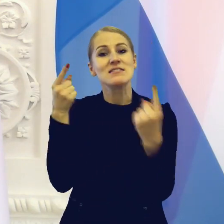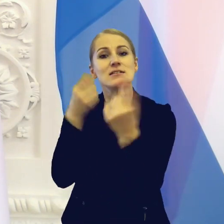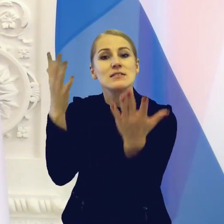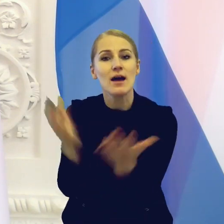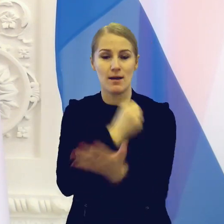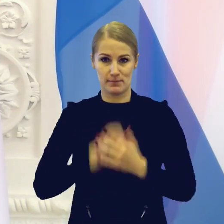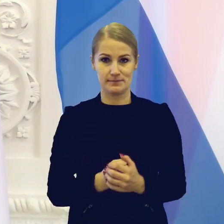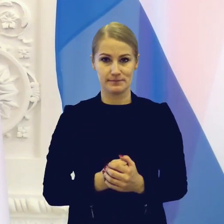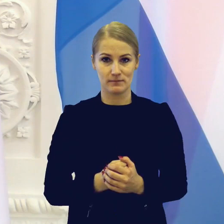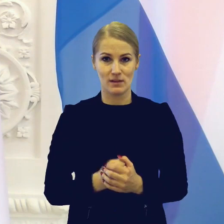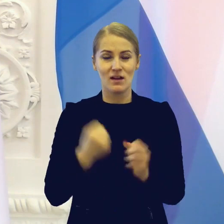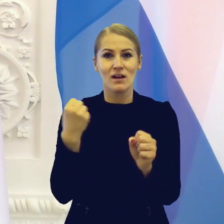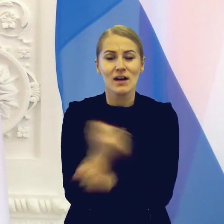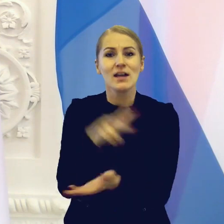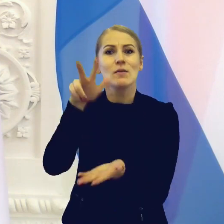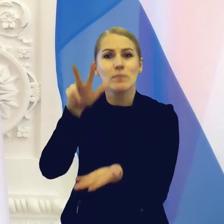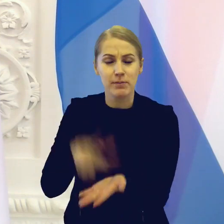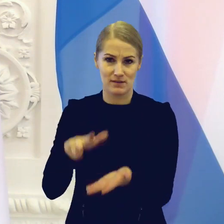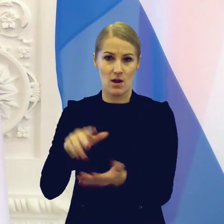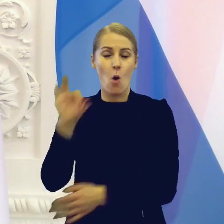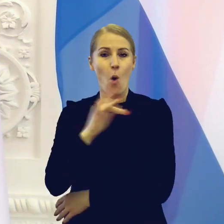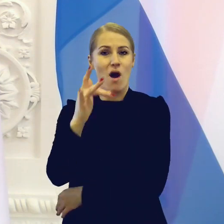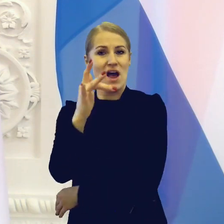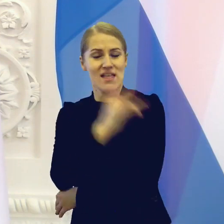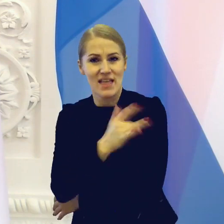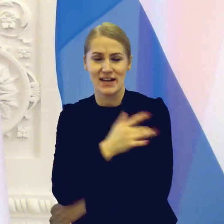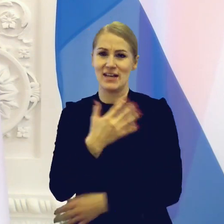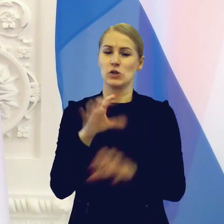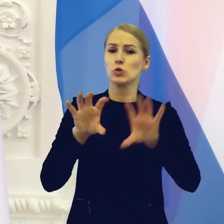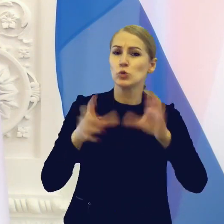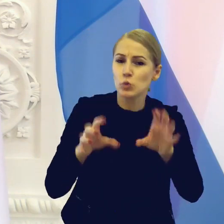tuo pačiu metu mes turime užtikrinti, kad energetinė nepriklausomybė